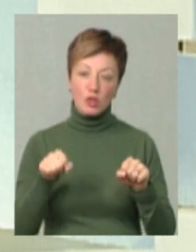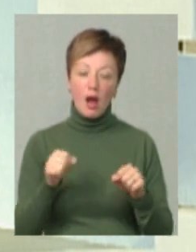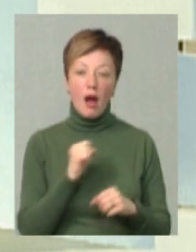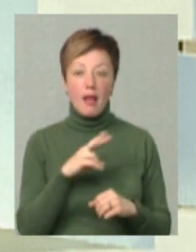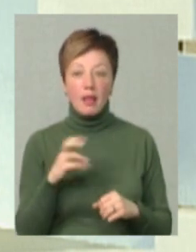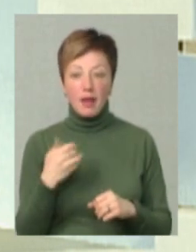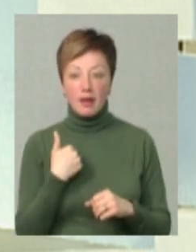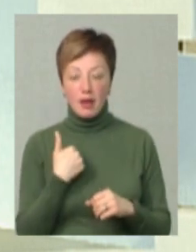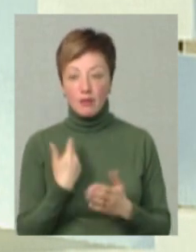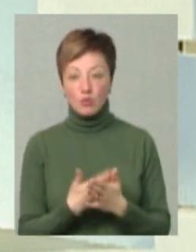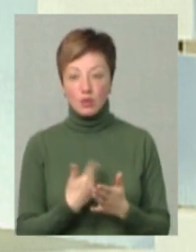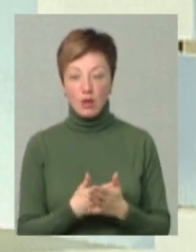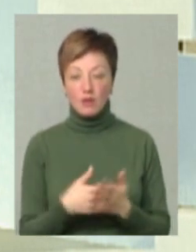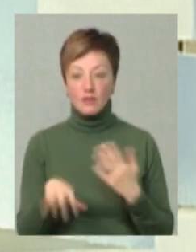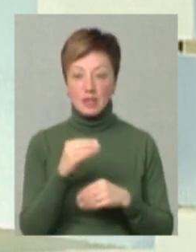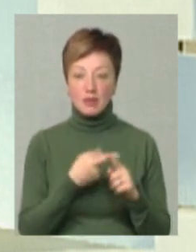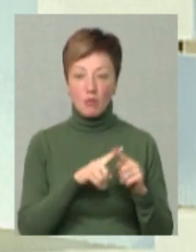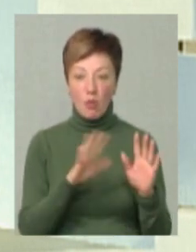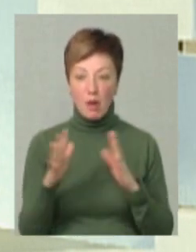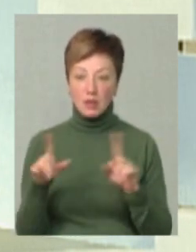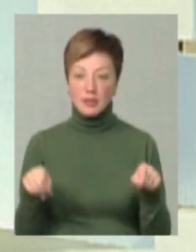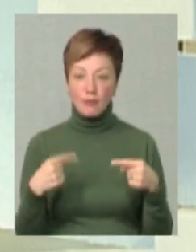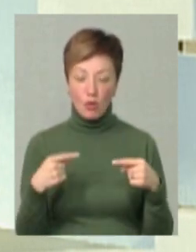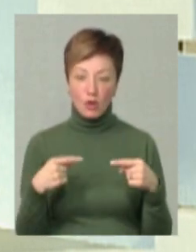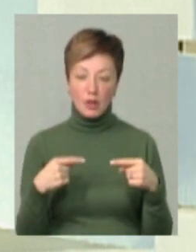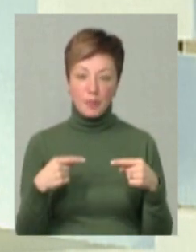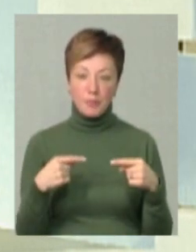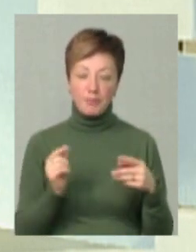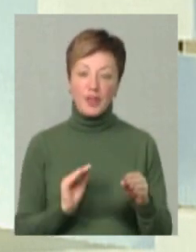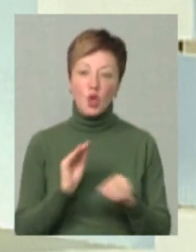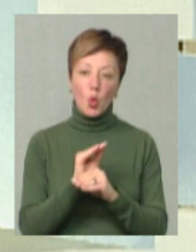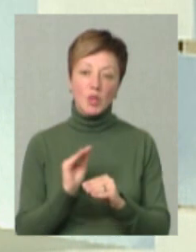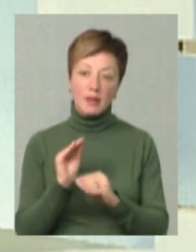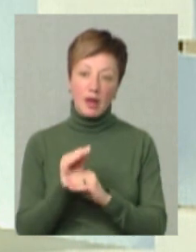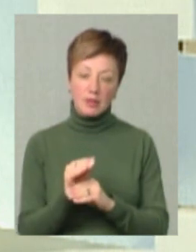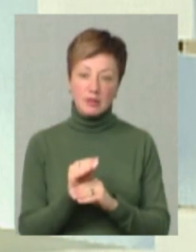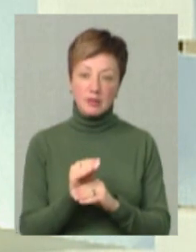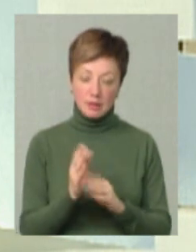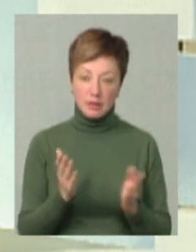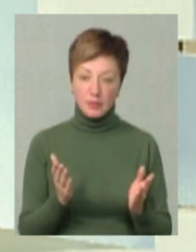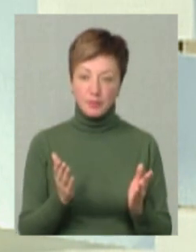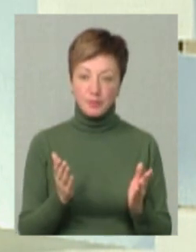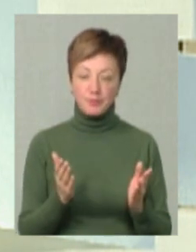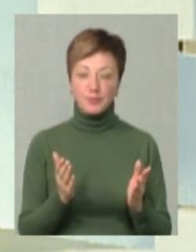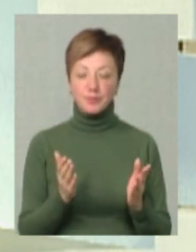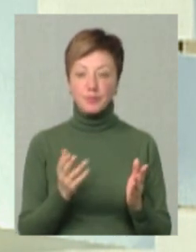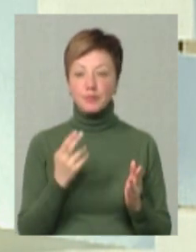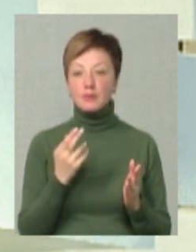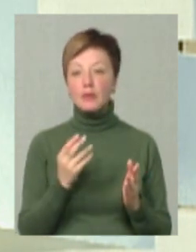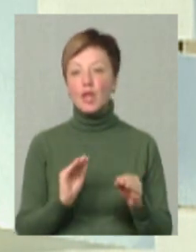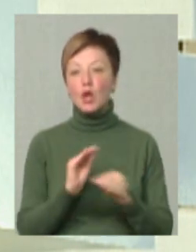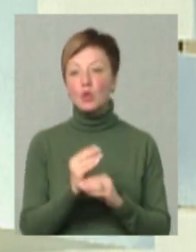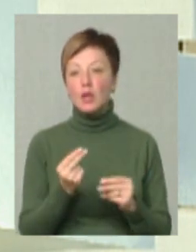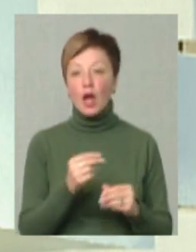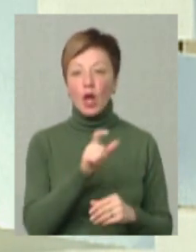Але я допускаю, що в свій момент буде створена дотації, donation, це так звано англійською мовою, коли